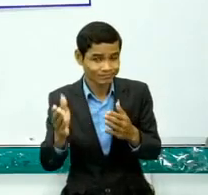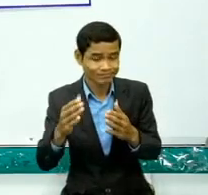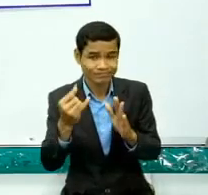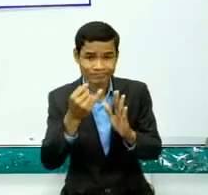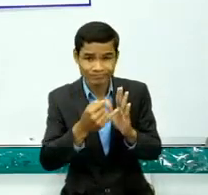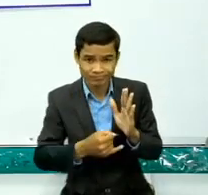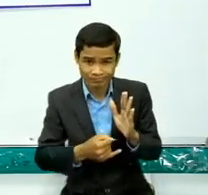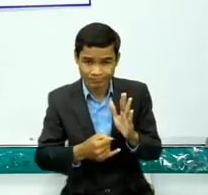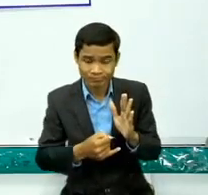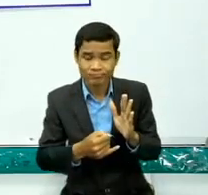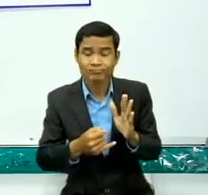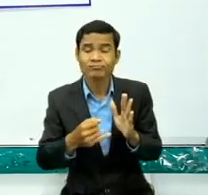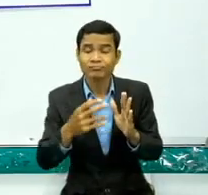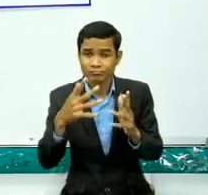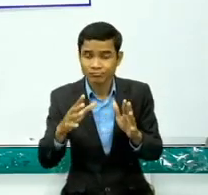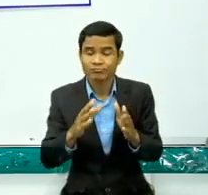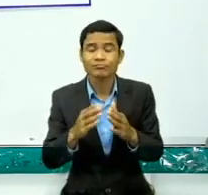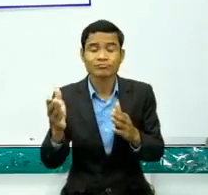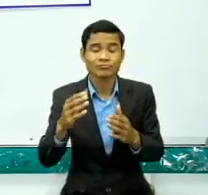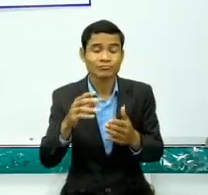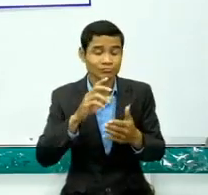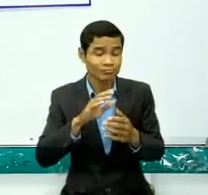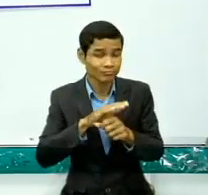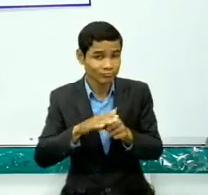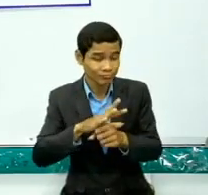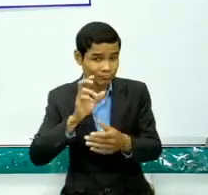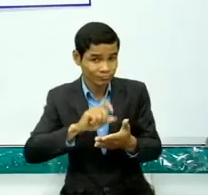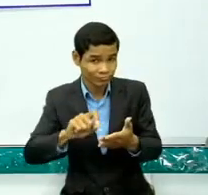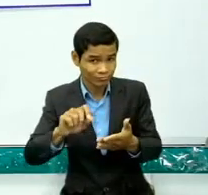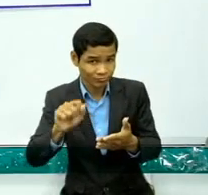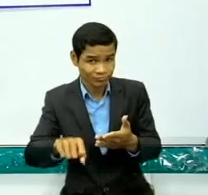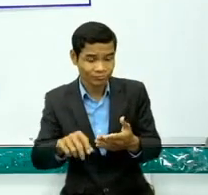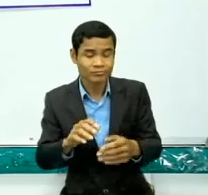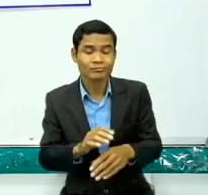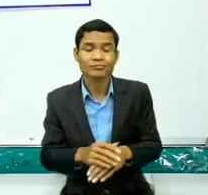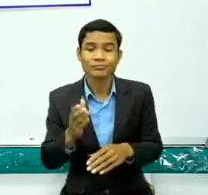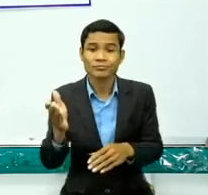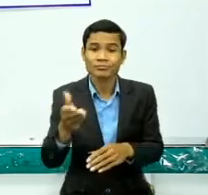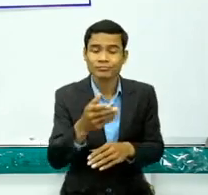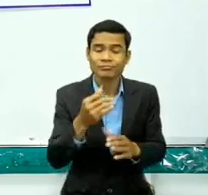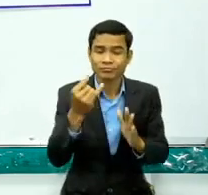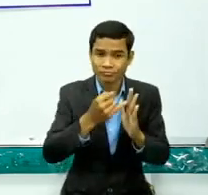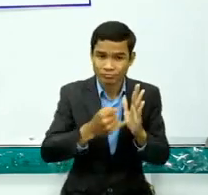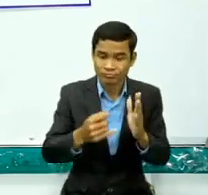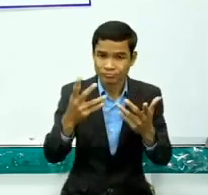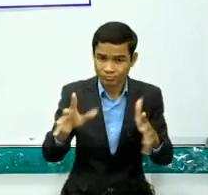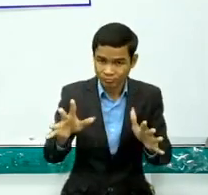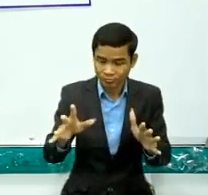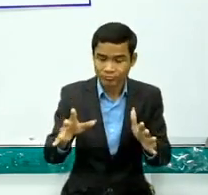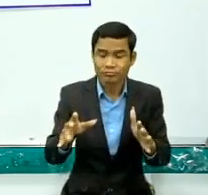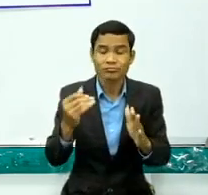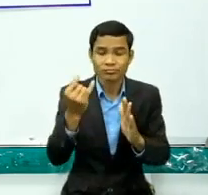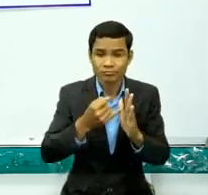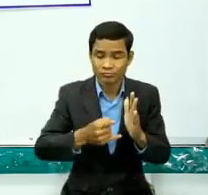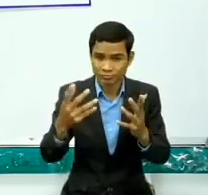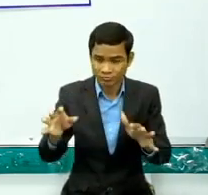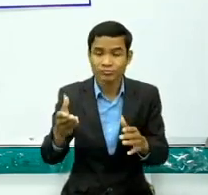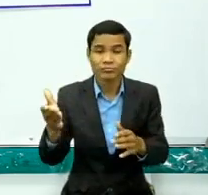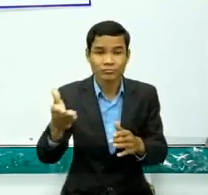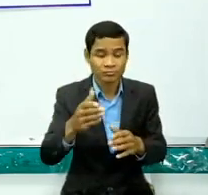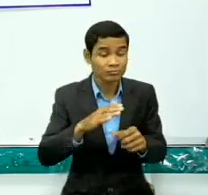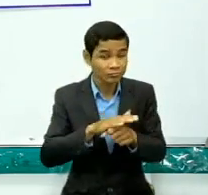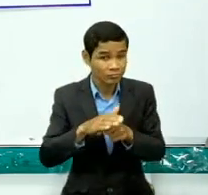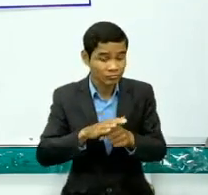ដែរឬទេកូនស្ដាប់សំណួរម្ដងទៀតតើក្រៅពីការគូរោកូនកូនចូលចិត្តសរសេរដែរ